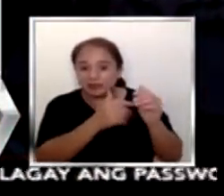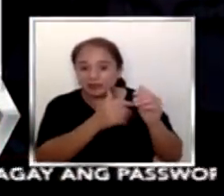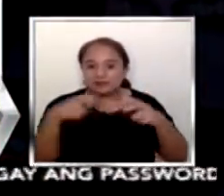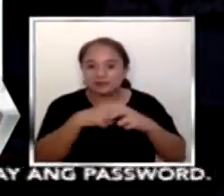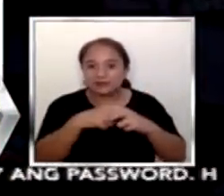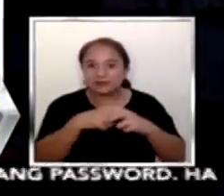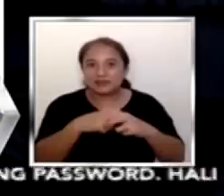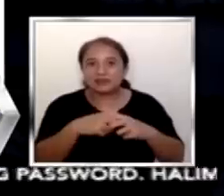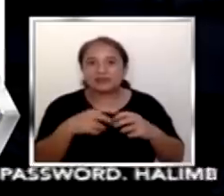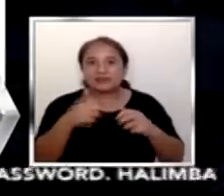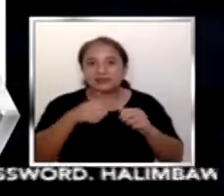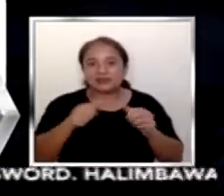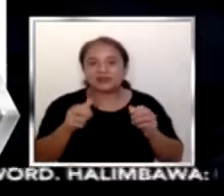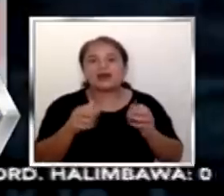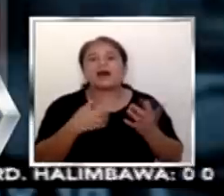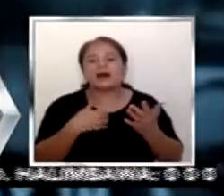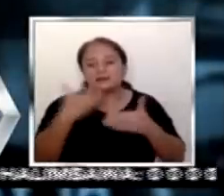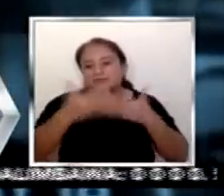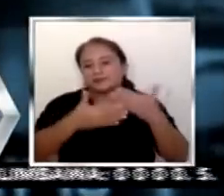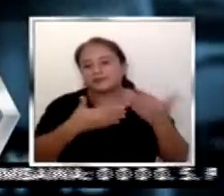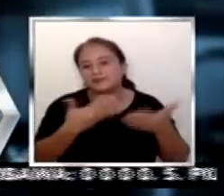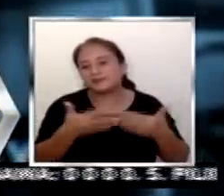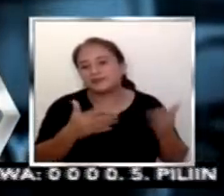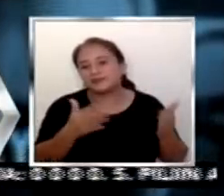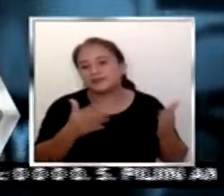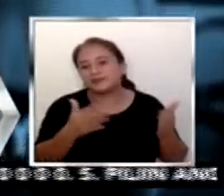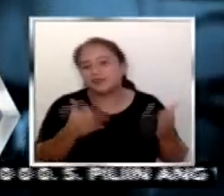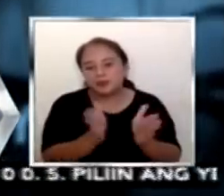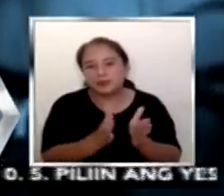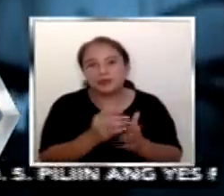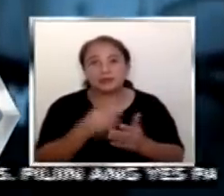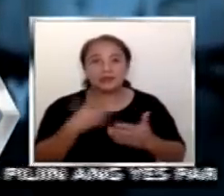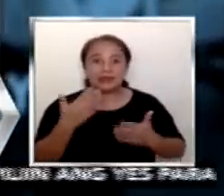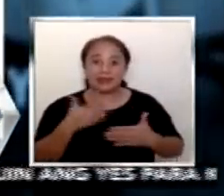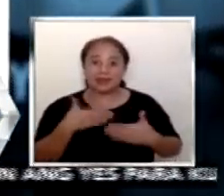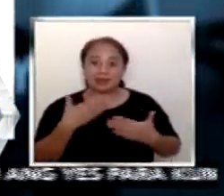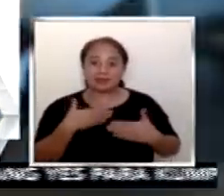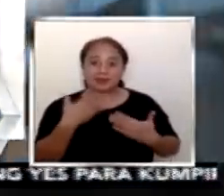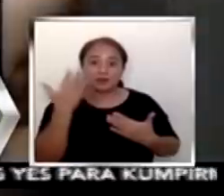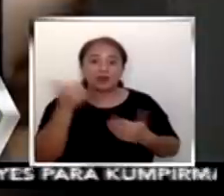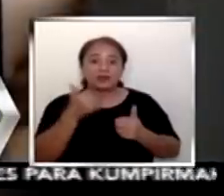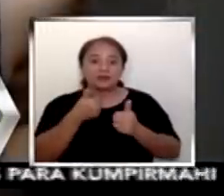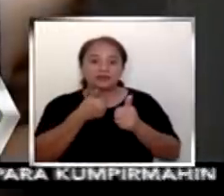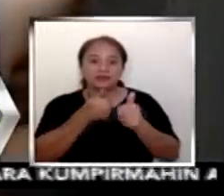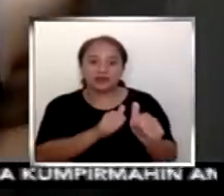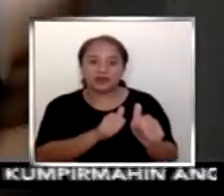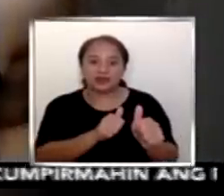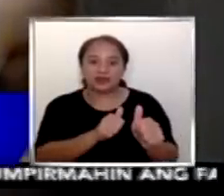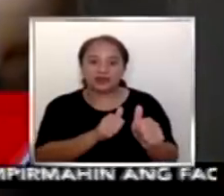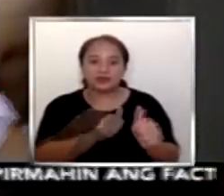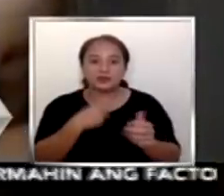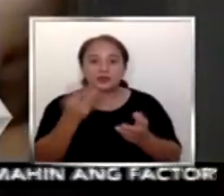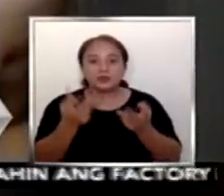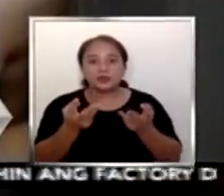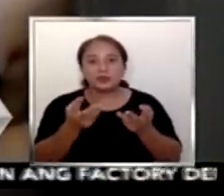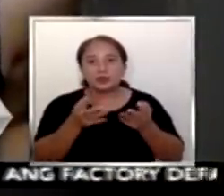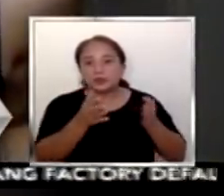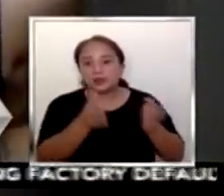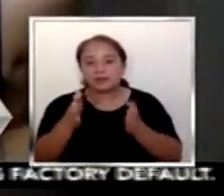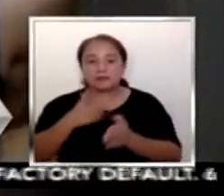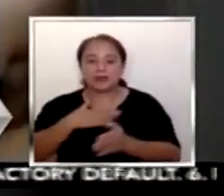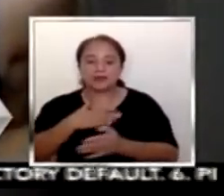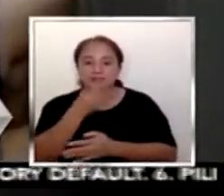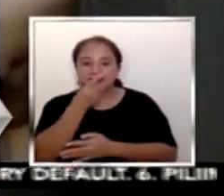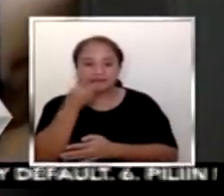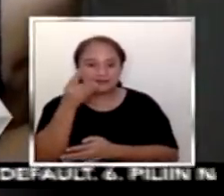o weight loss. Super saya ko kasi talaga sinusunod nila yung way kung paano yung diet ko.